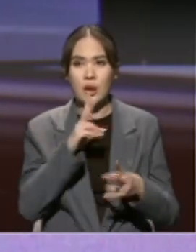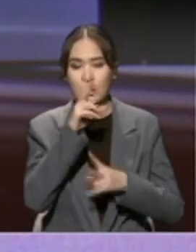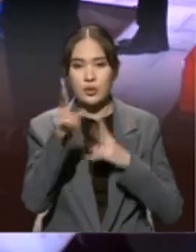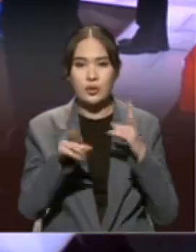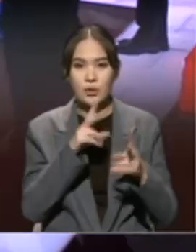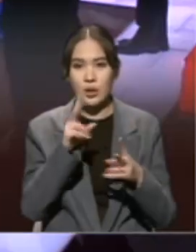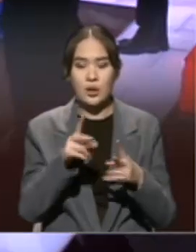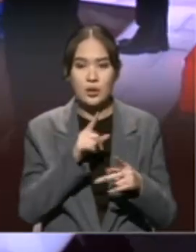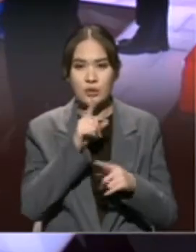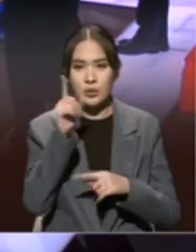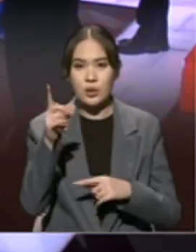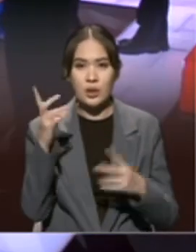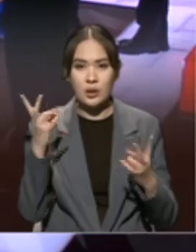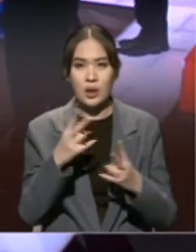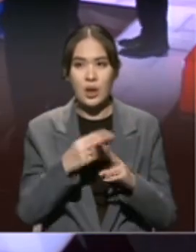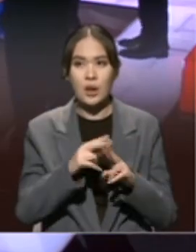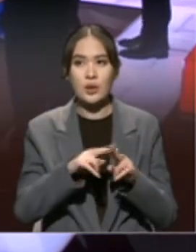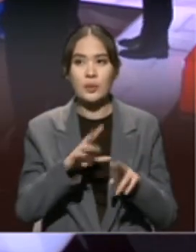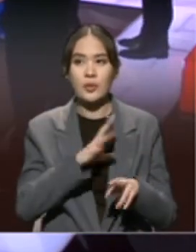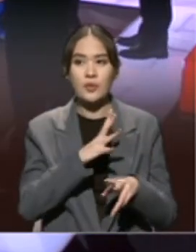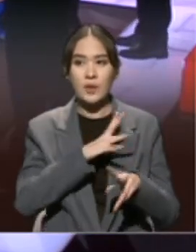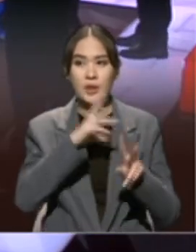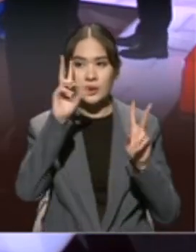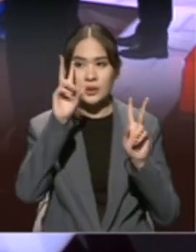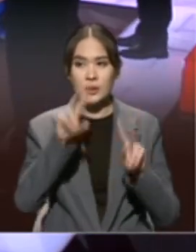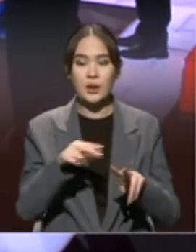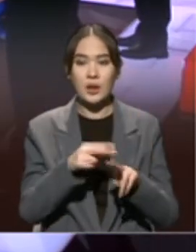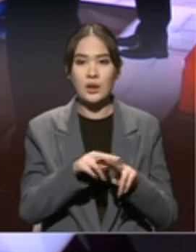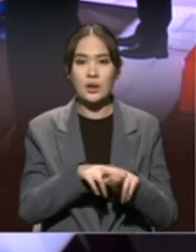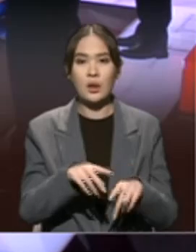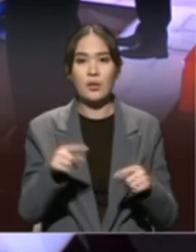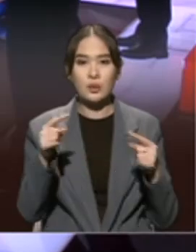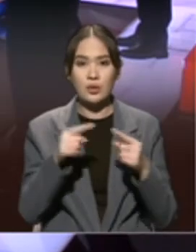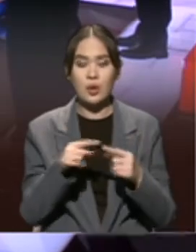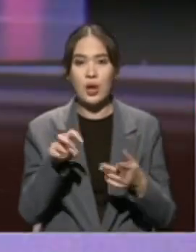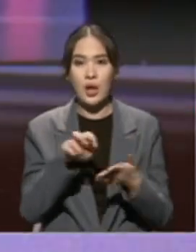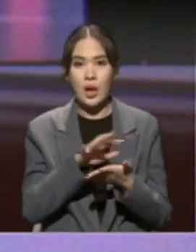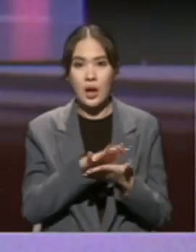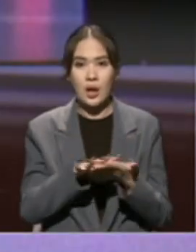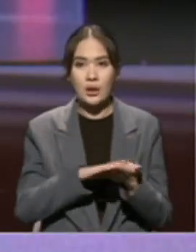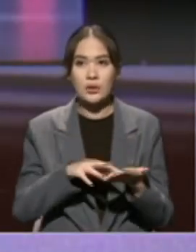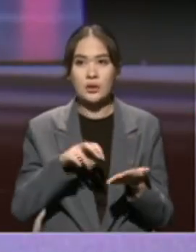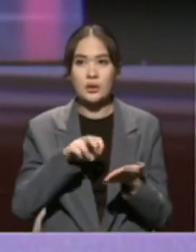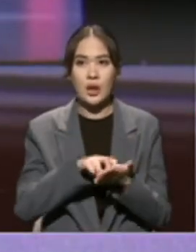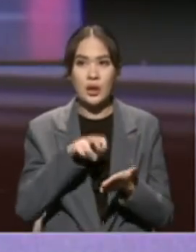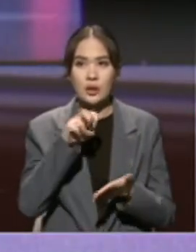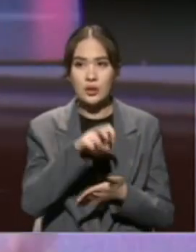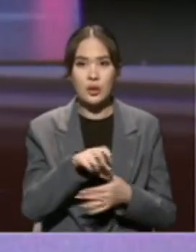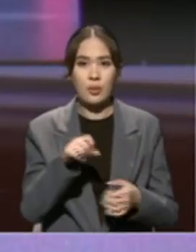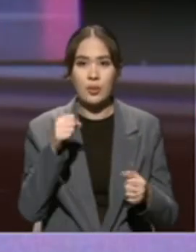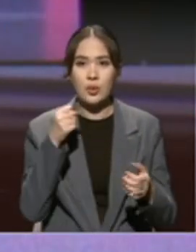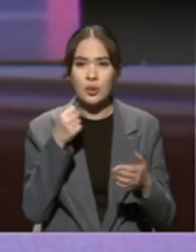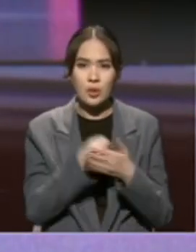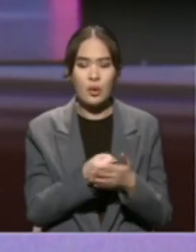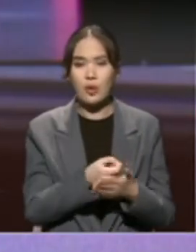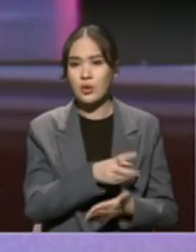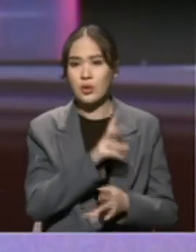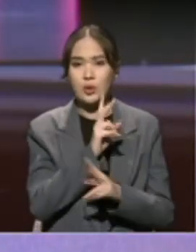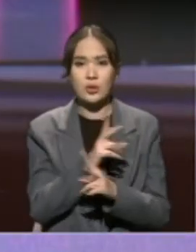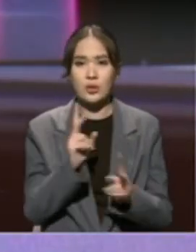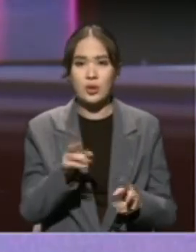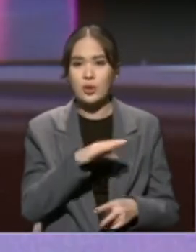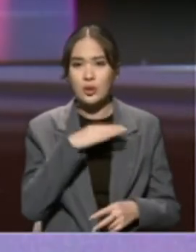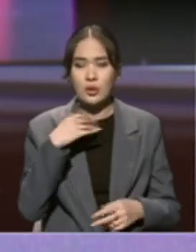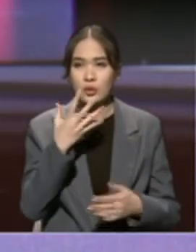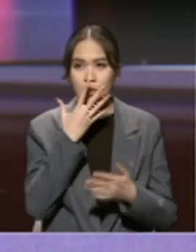күні соларды оны біле бермейді. Ұлттық банкке по факту хат жазып, соңына дейін, а бізде ешкім соңына дейін бармайды, өзінің